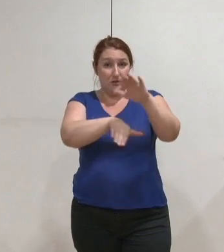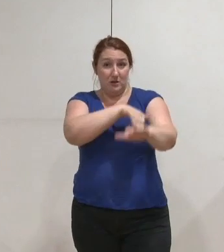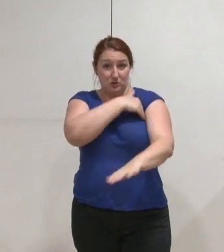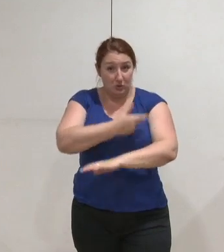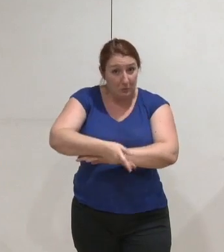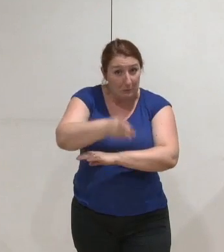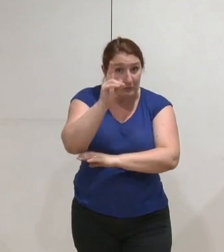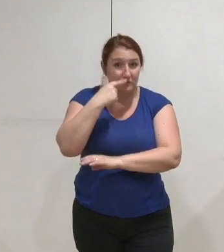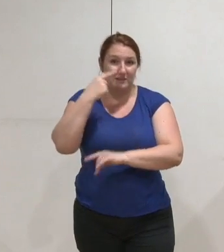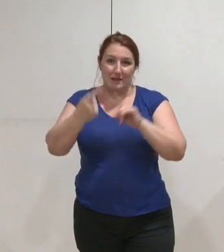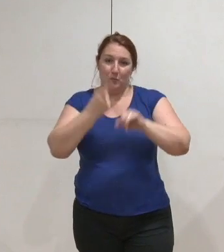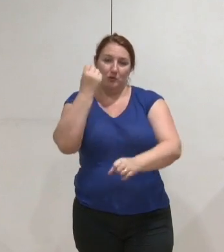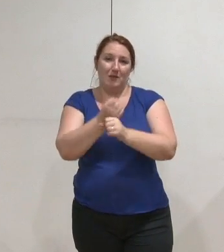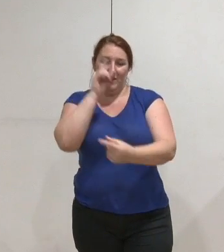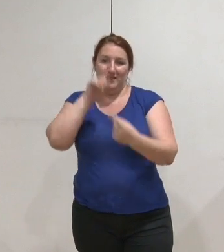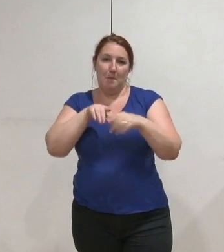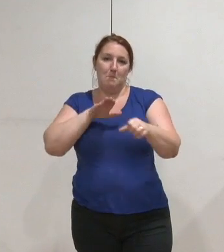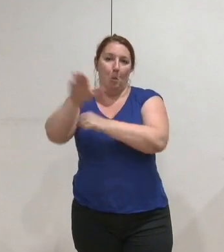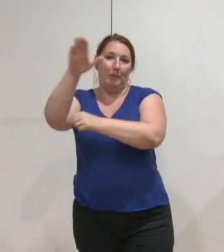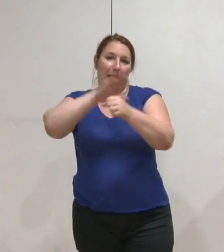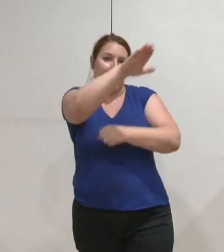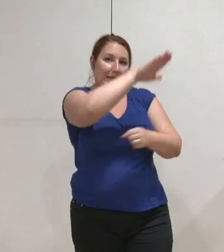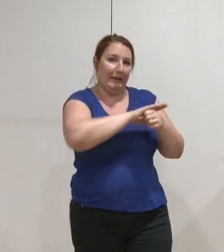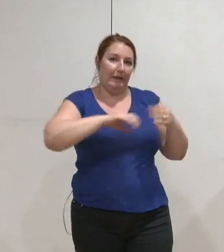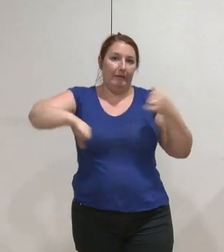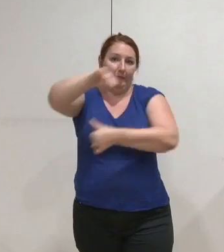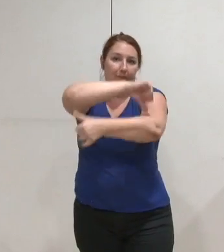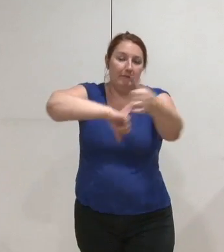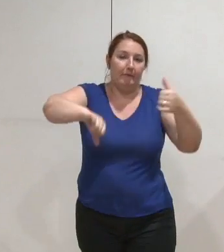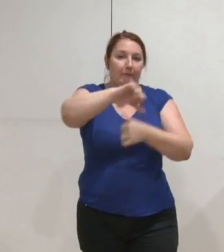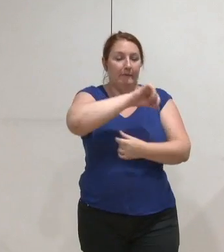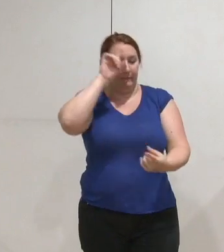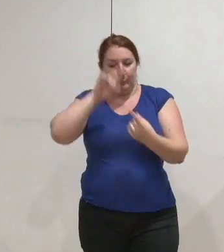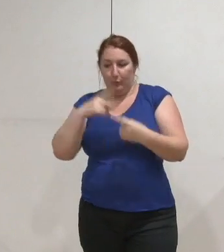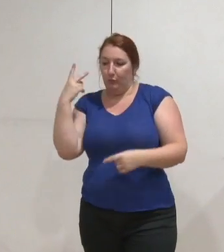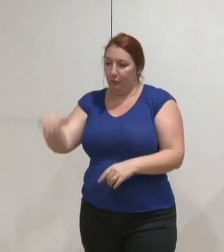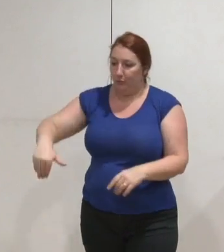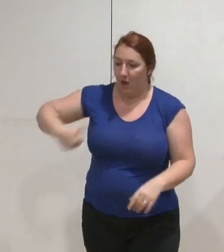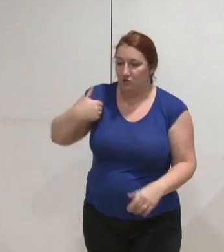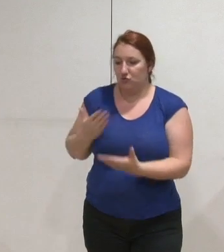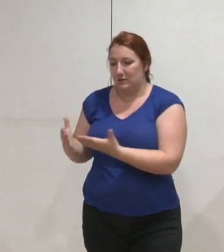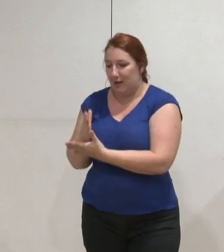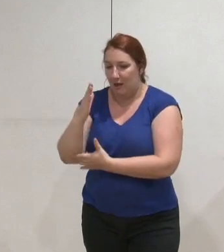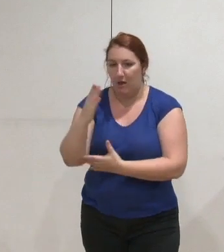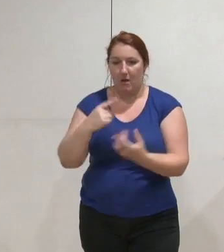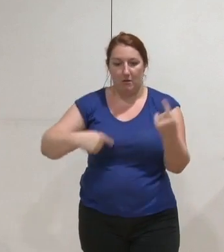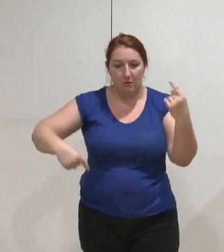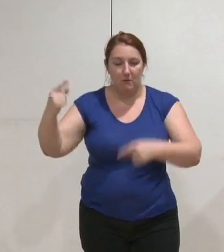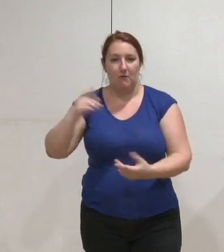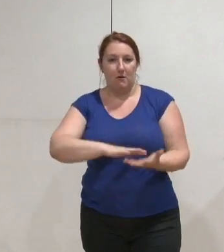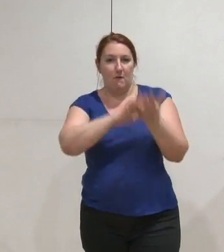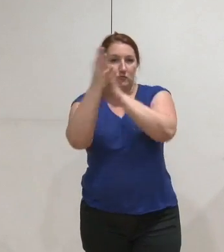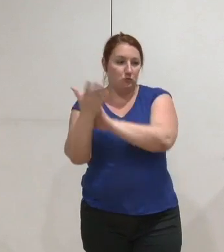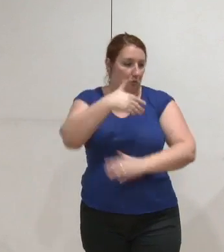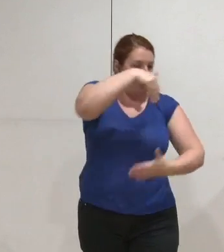travailler sur la mobilité la mobilité au travers de l'évolution de carrière des agents qu'elle soit en interne en externe et bien